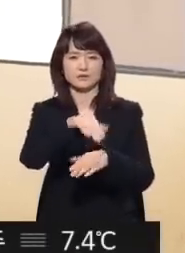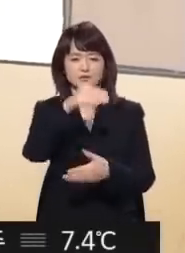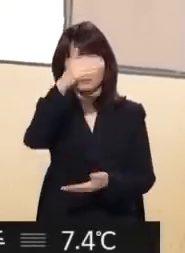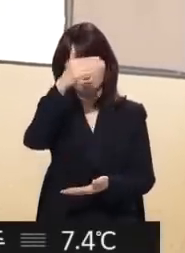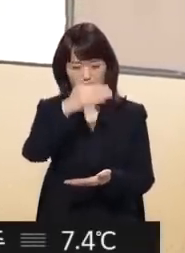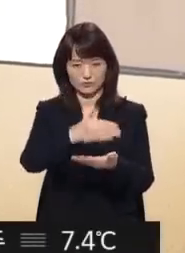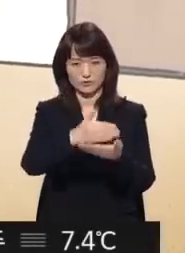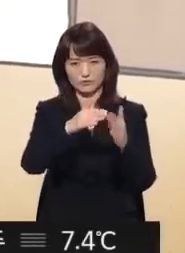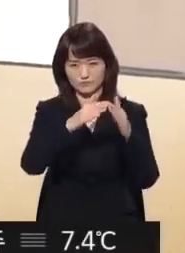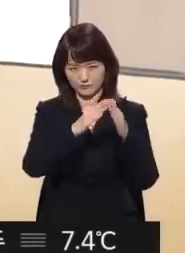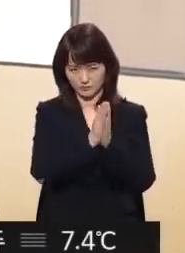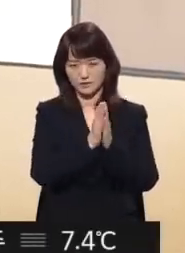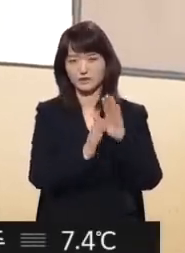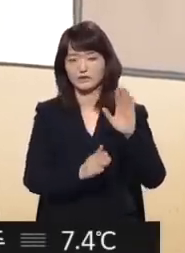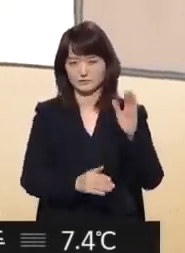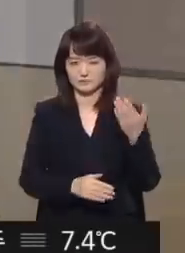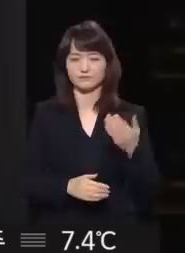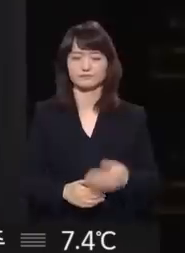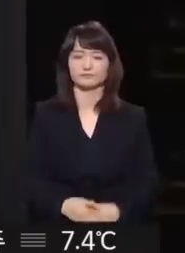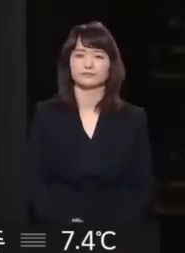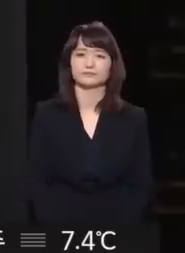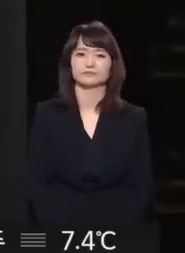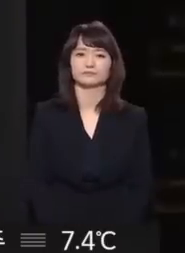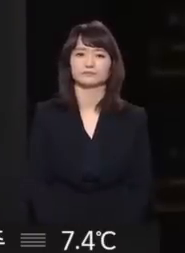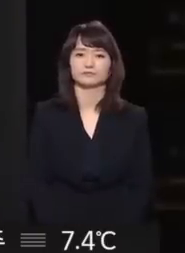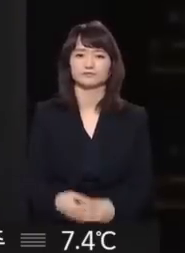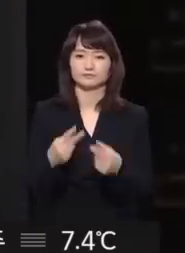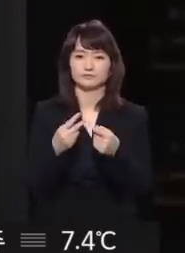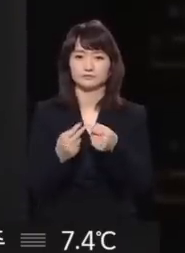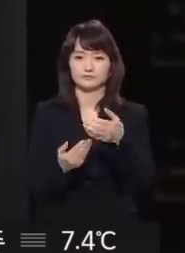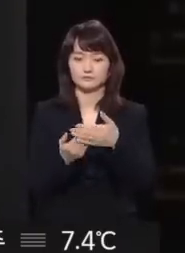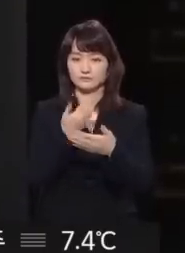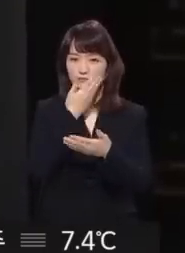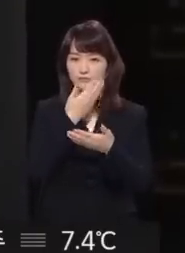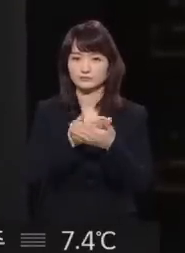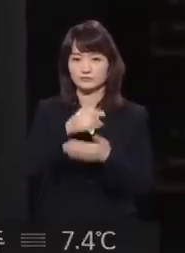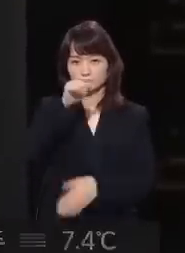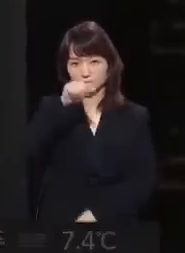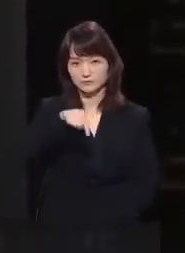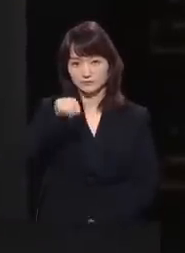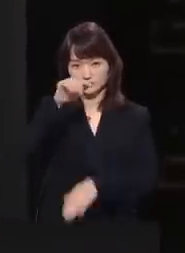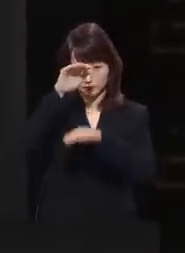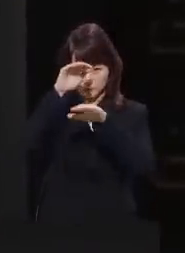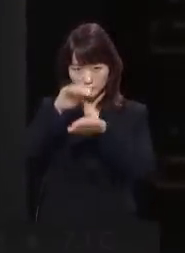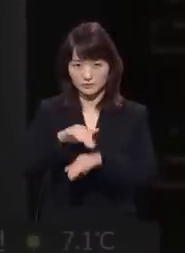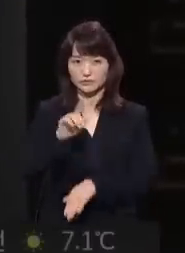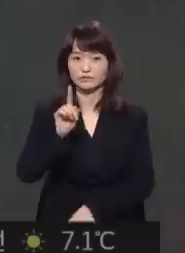자 일단이 정도로 하고요 두 번째 사건 체크 포인트